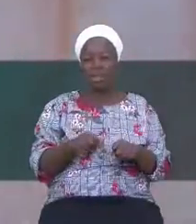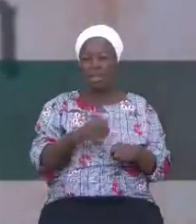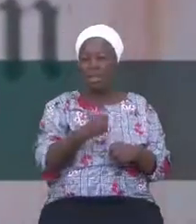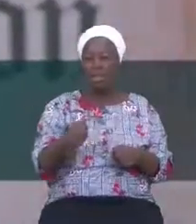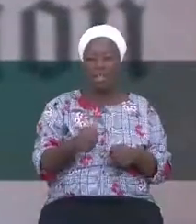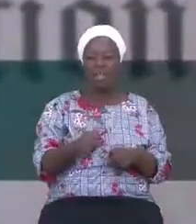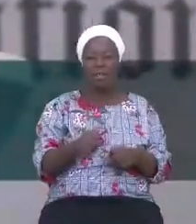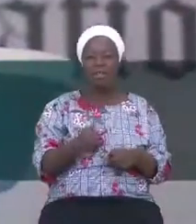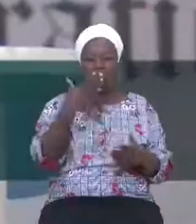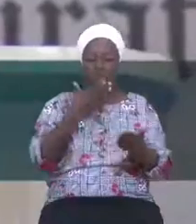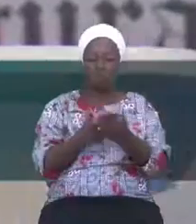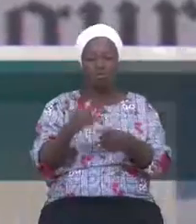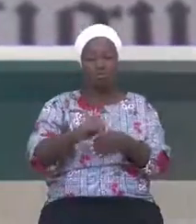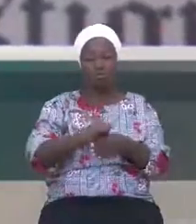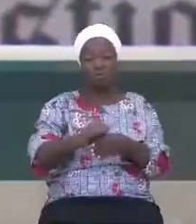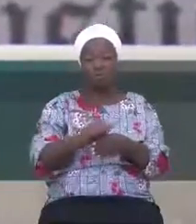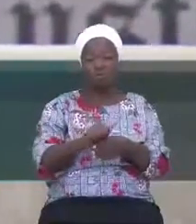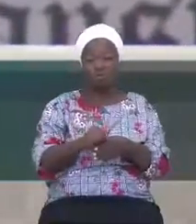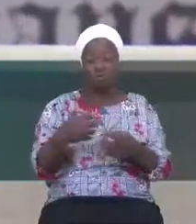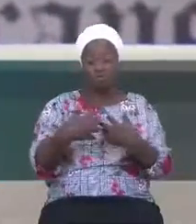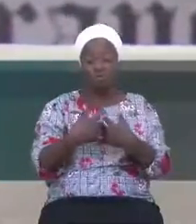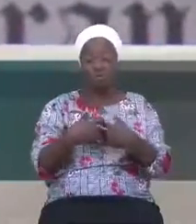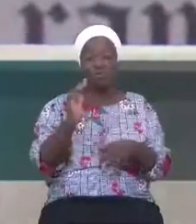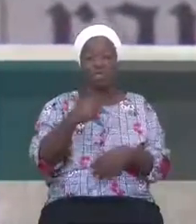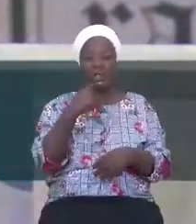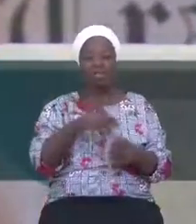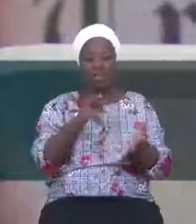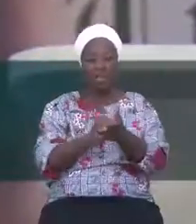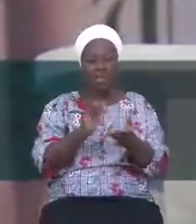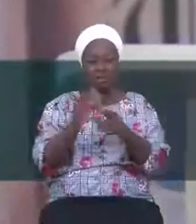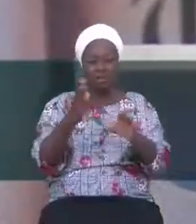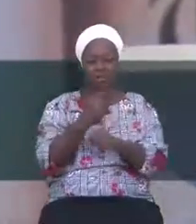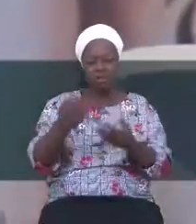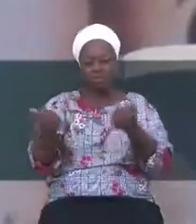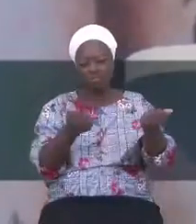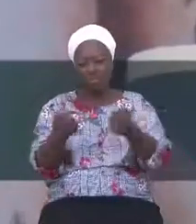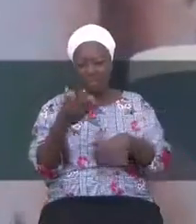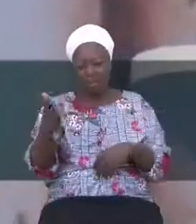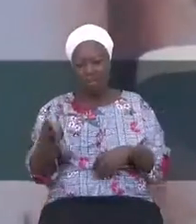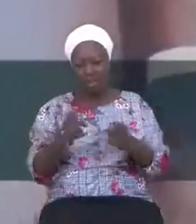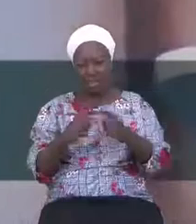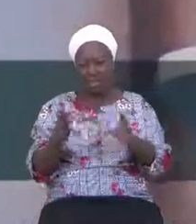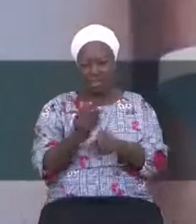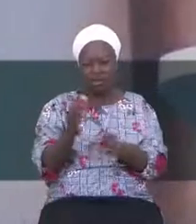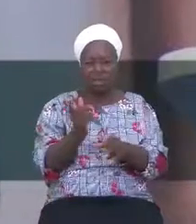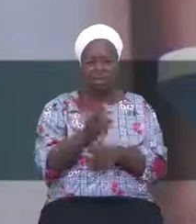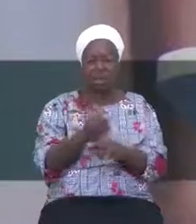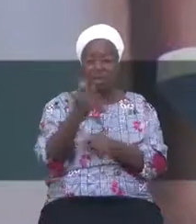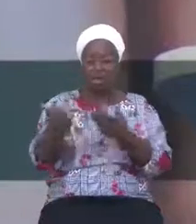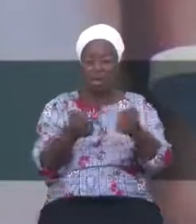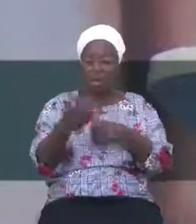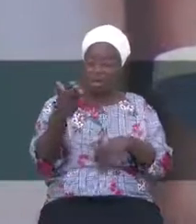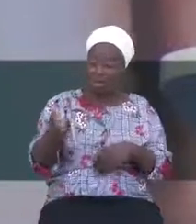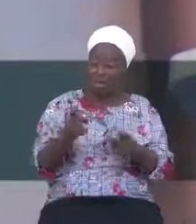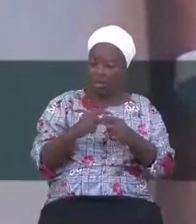Un mécanicien bien formé te dira, tu amènes ton véhicule là-bas au garage et comme tu amènes ça